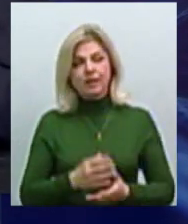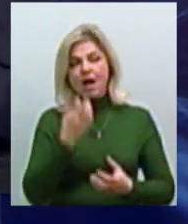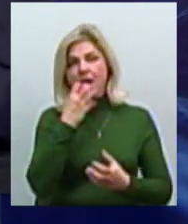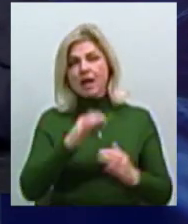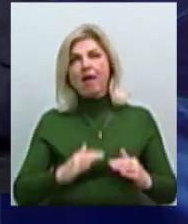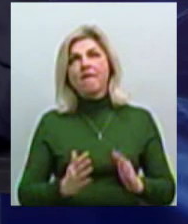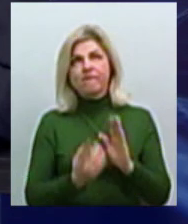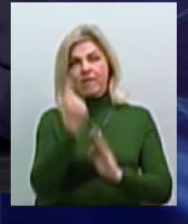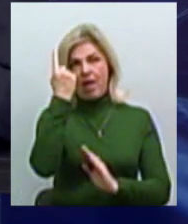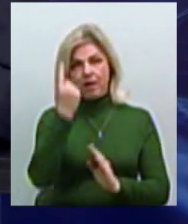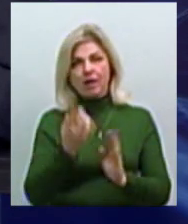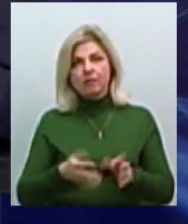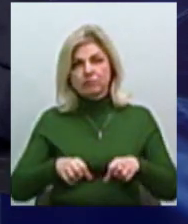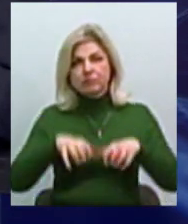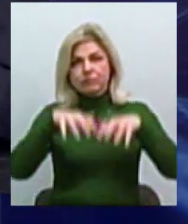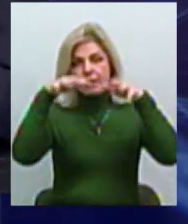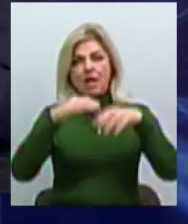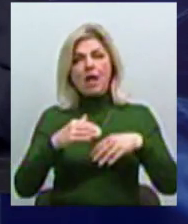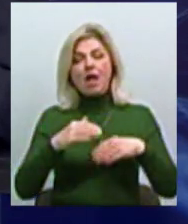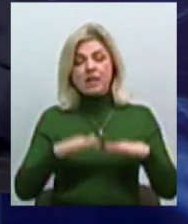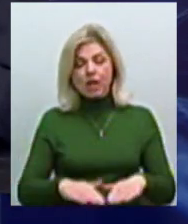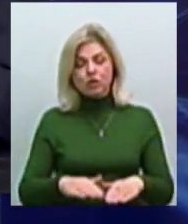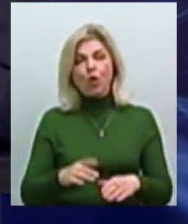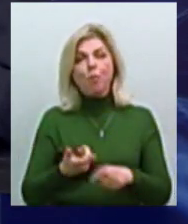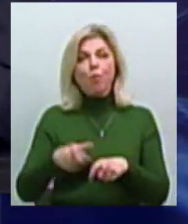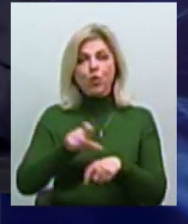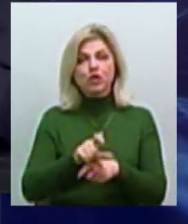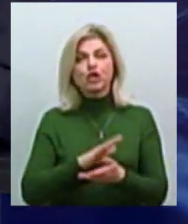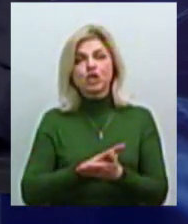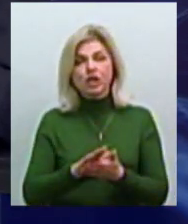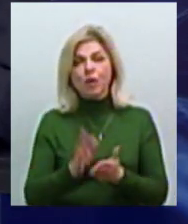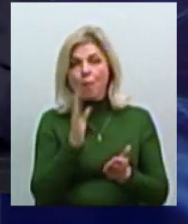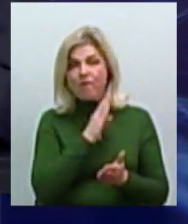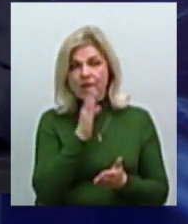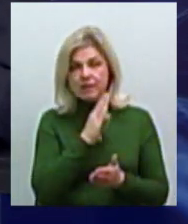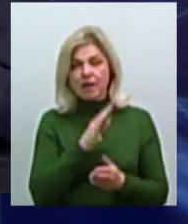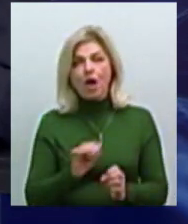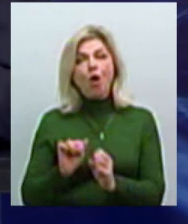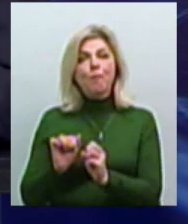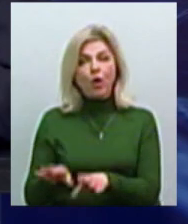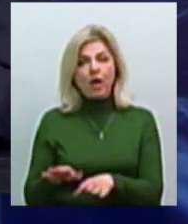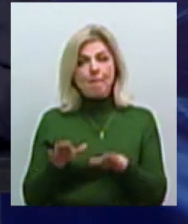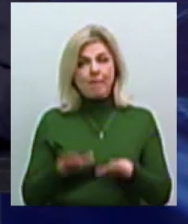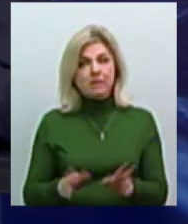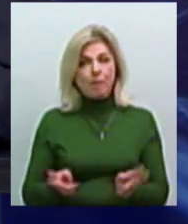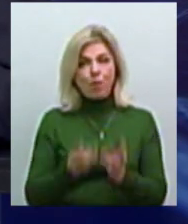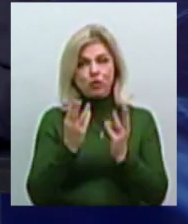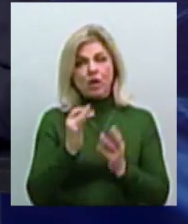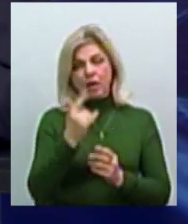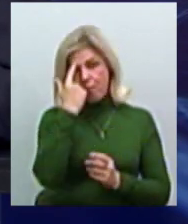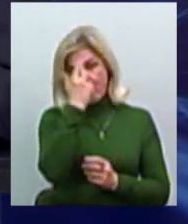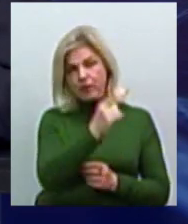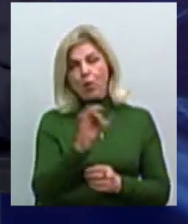гарячий йде вверх, тобто внизу завжди більше чистого повітря, покинути місце пожежі та оповістити